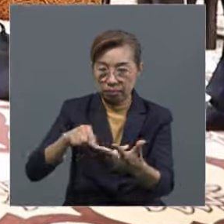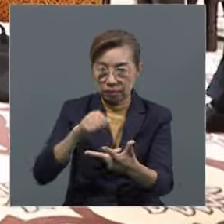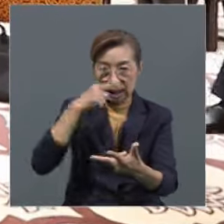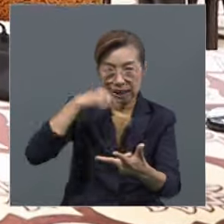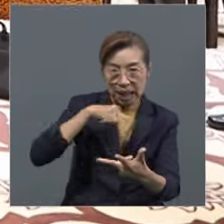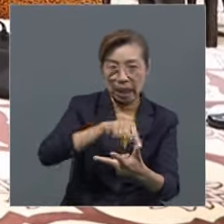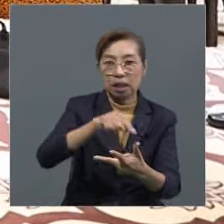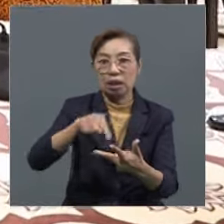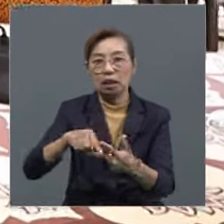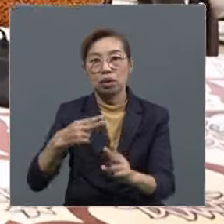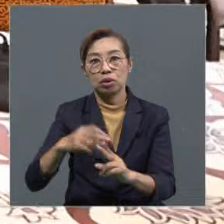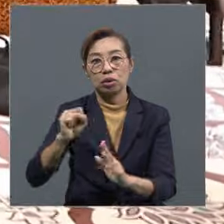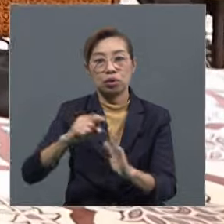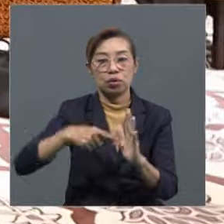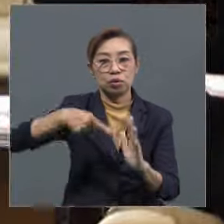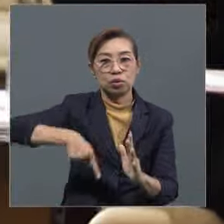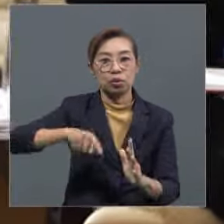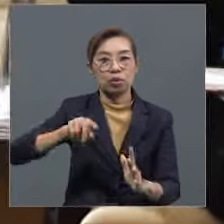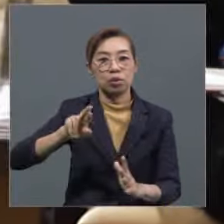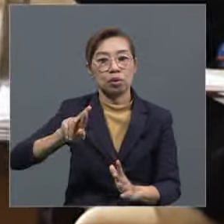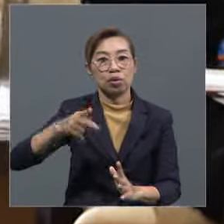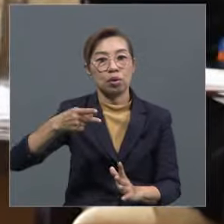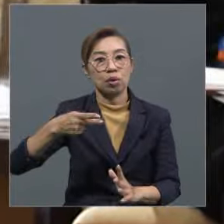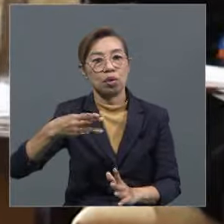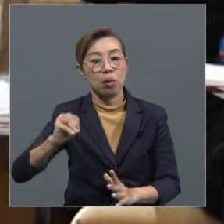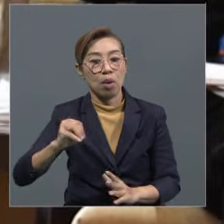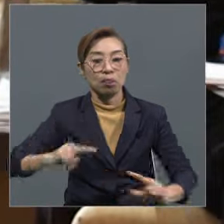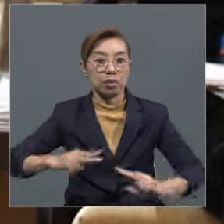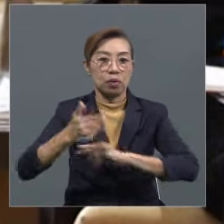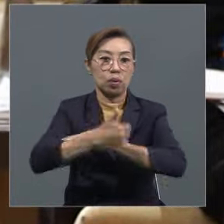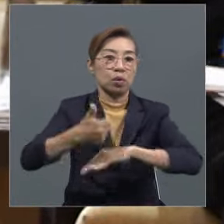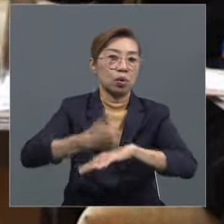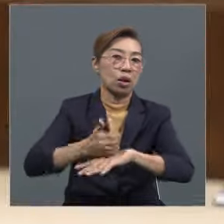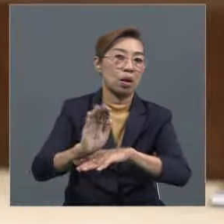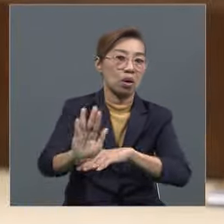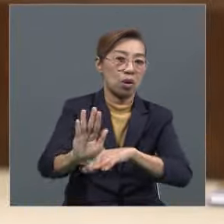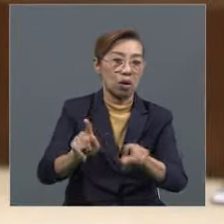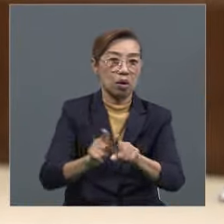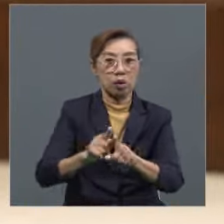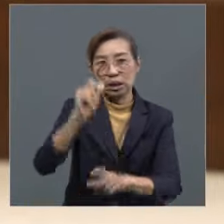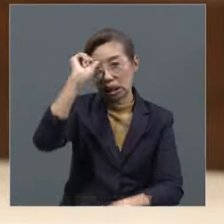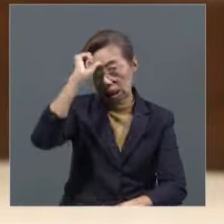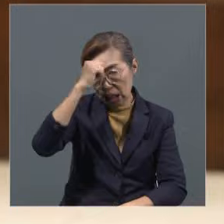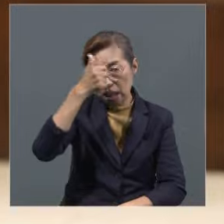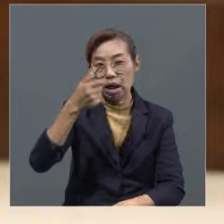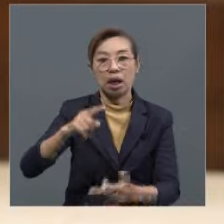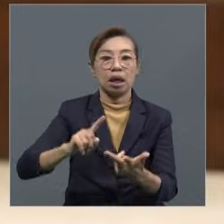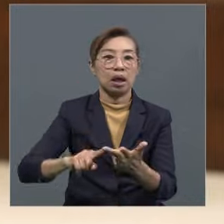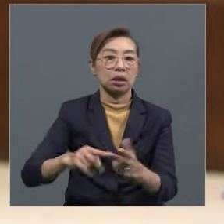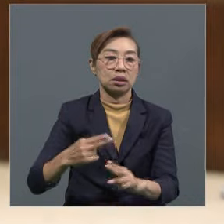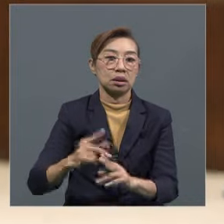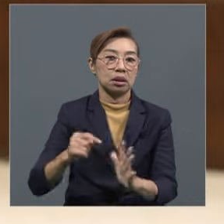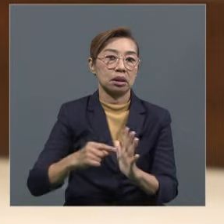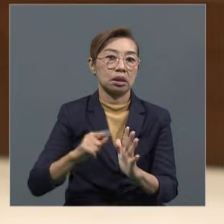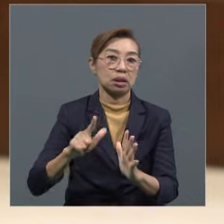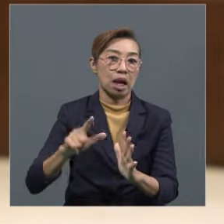กับนายสุพรหมยำชัยสังกระรัฐมนตรีว่าการกระทรวงการต่างประเทศของสาธารณรัฐอินเดียและนายตาส่วย